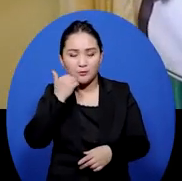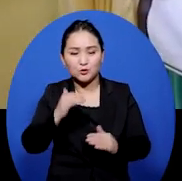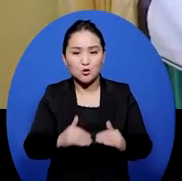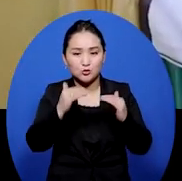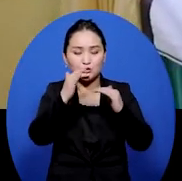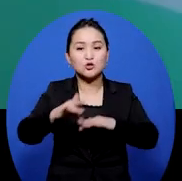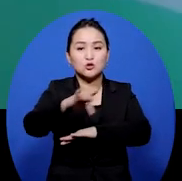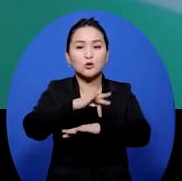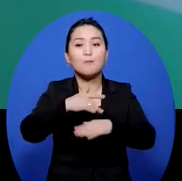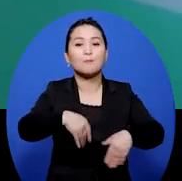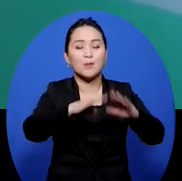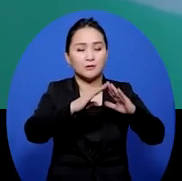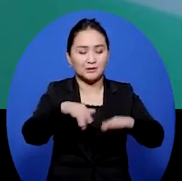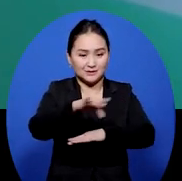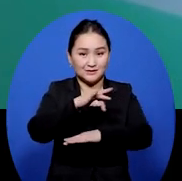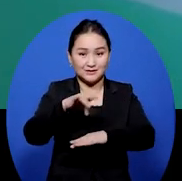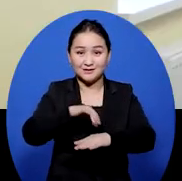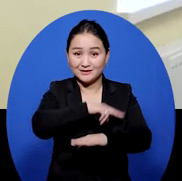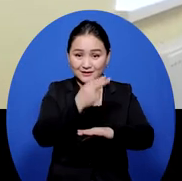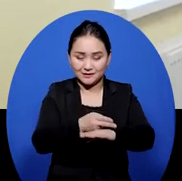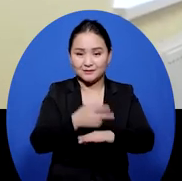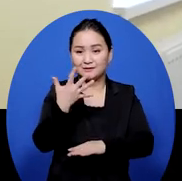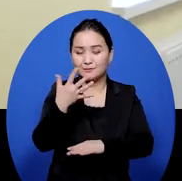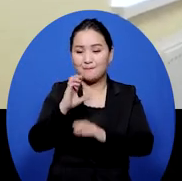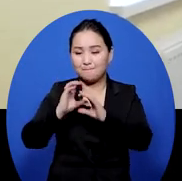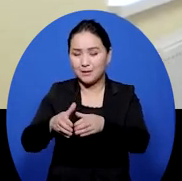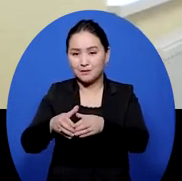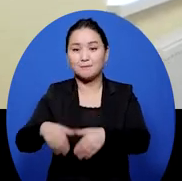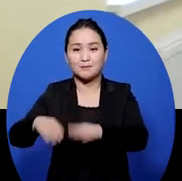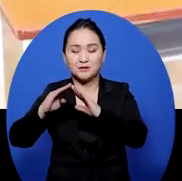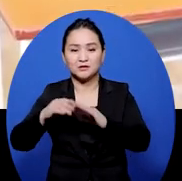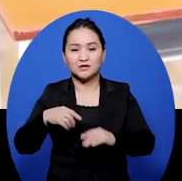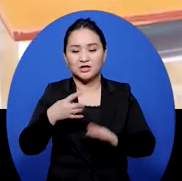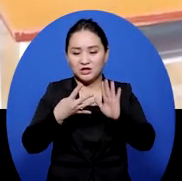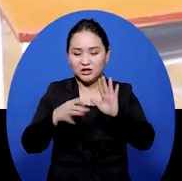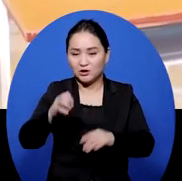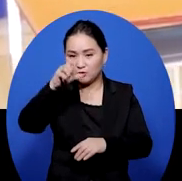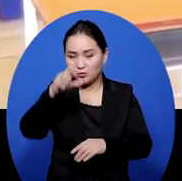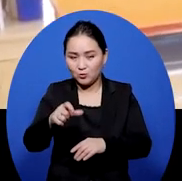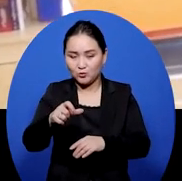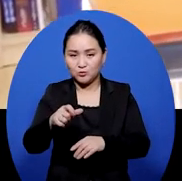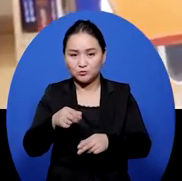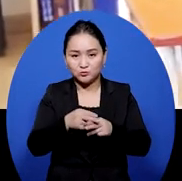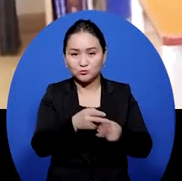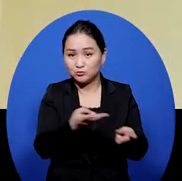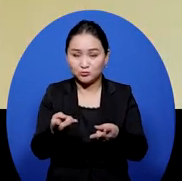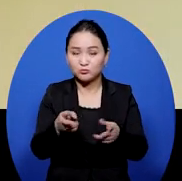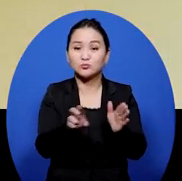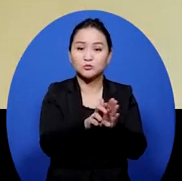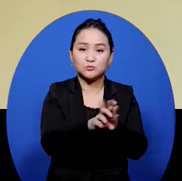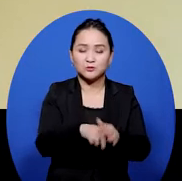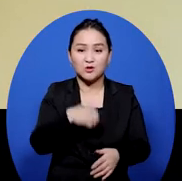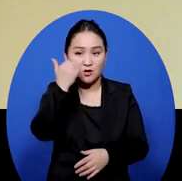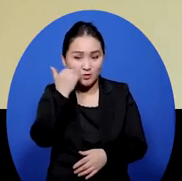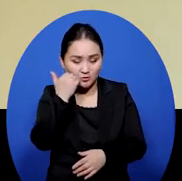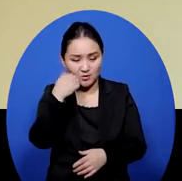байгуулагдсан билээ. Дархан сумын 5 дугаар багийн нутагт байгуулсан тус төвд нэгэн зэрэг 10 гаруй ахмадад үйлчлүүлэх боломжтой аж. Ахмадуудад